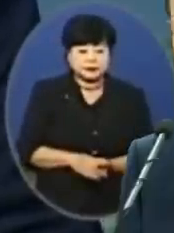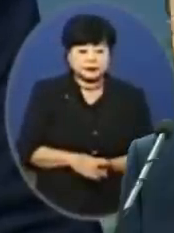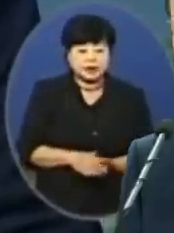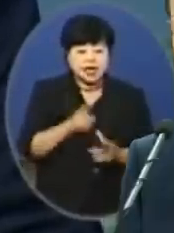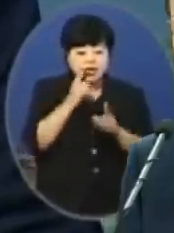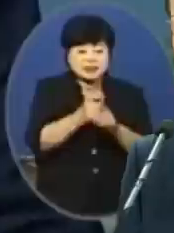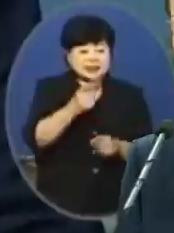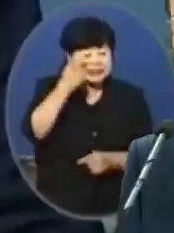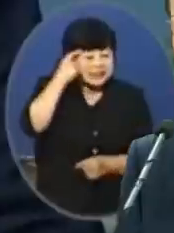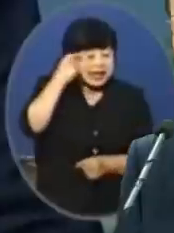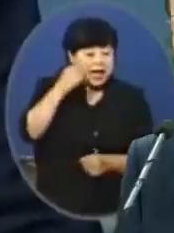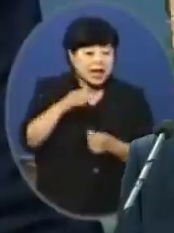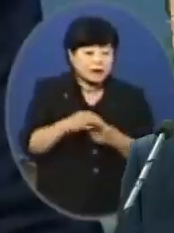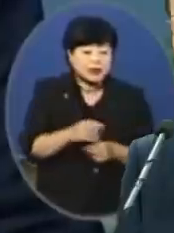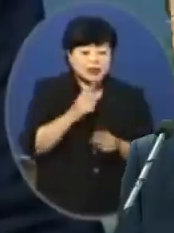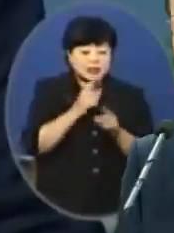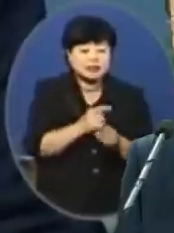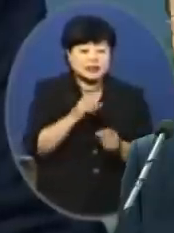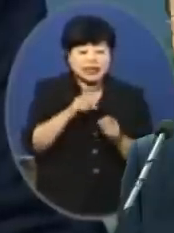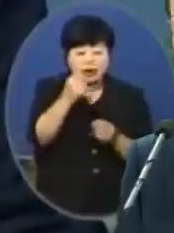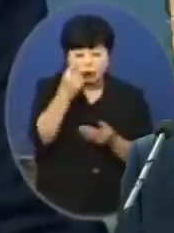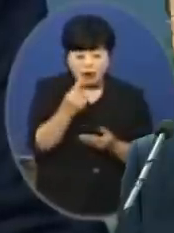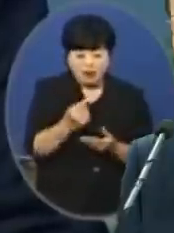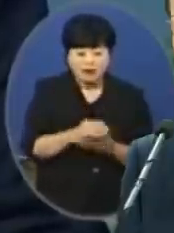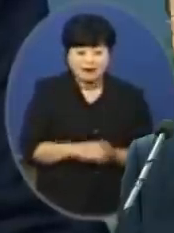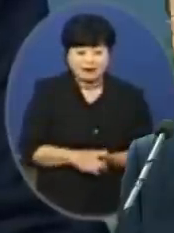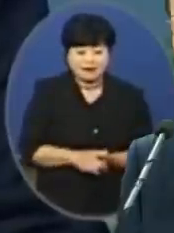승리를 생각하면은 승리가 다가와요.